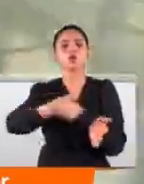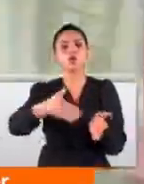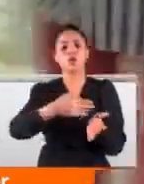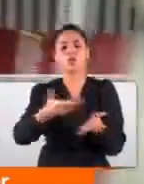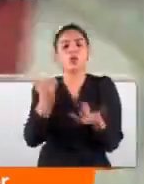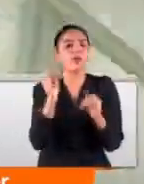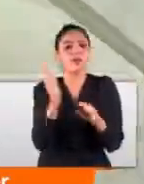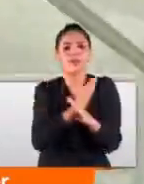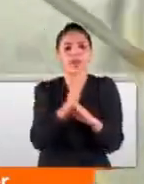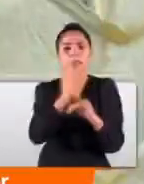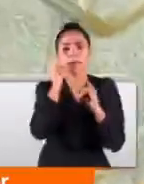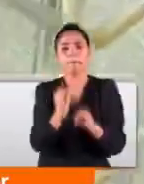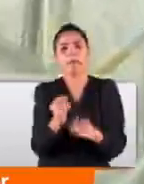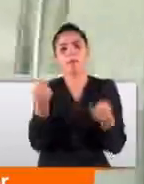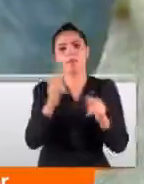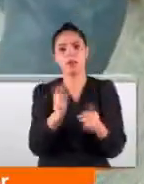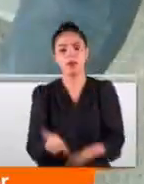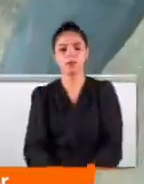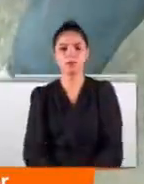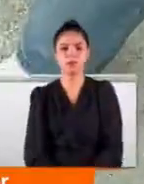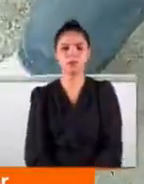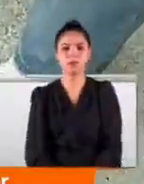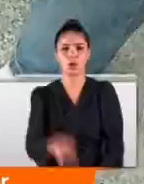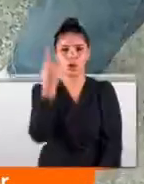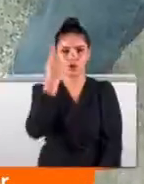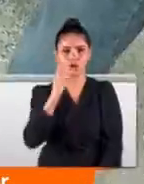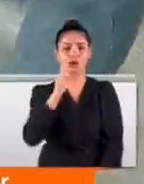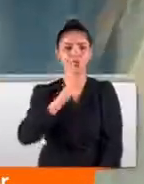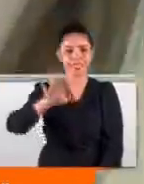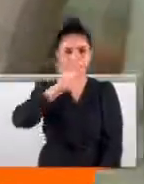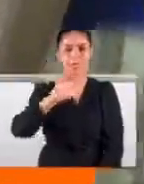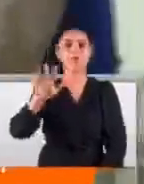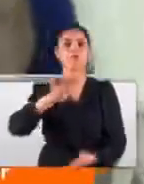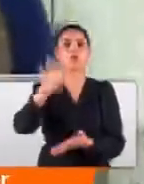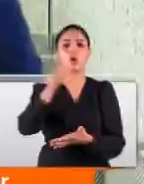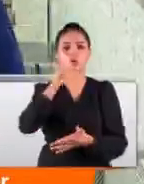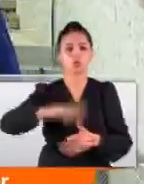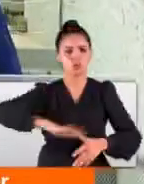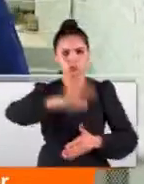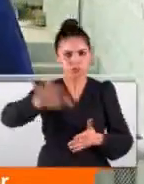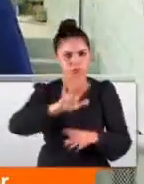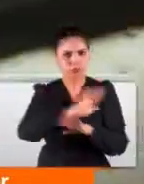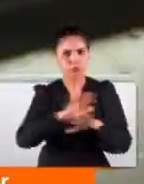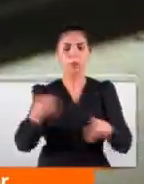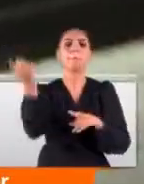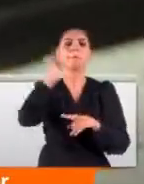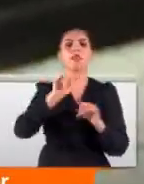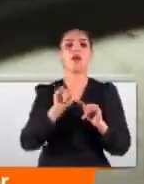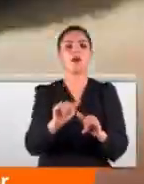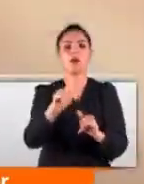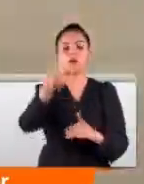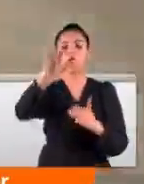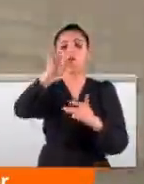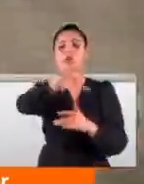süpürgeler, faraşlar, yine temizlik yapılıyor. Yani daha düneyin yıkandı, etti buralar. Yine böyle. Bakın